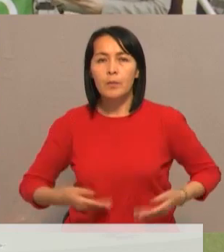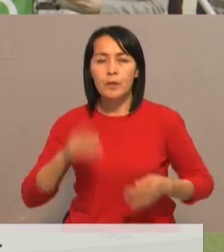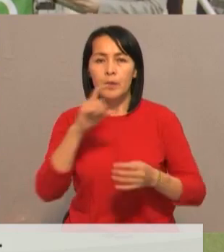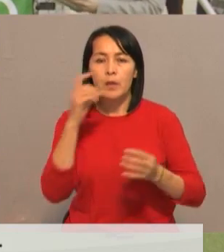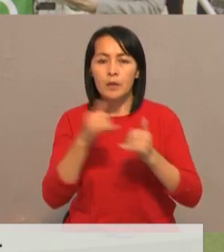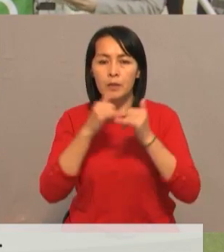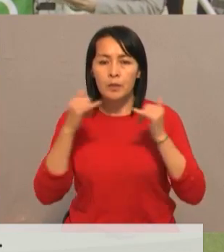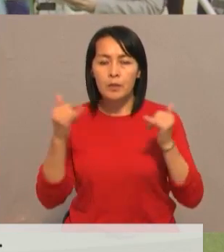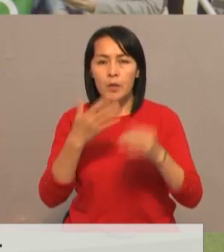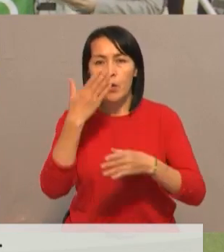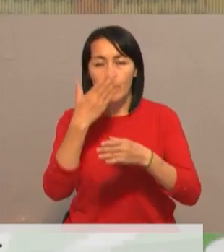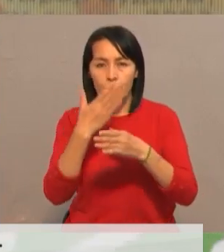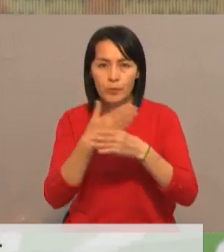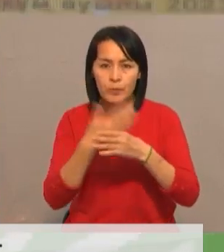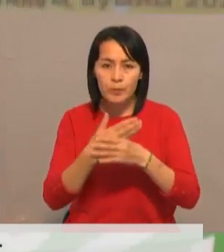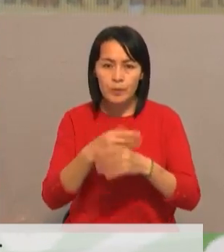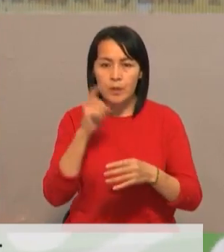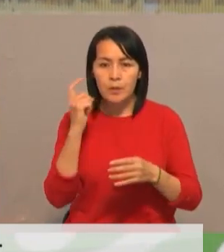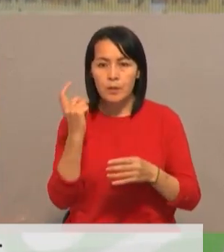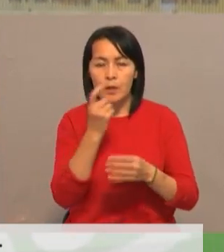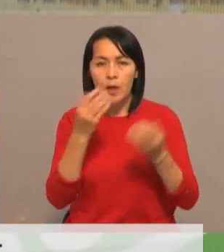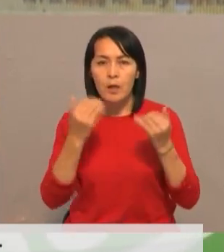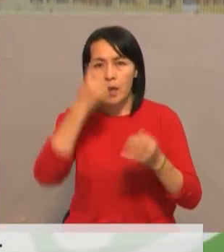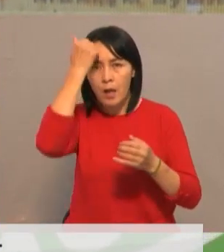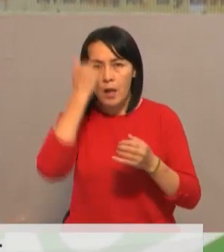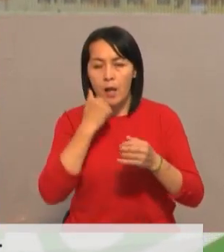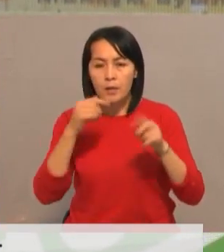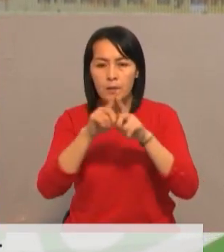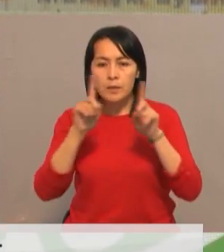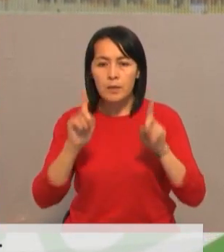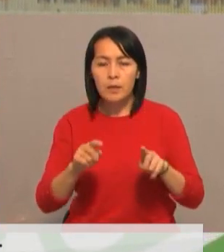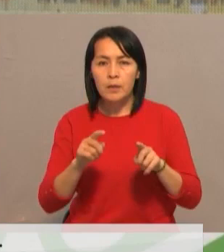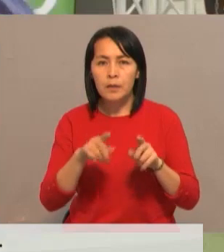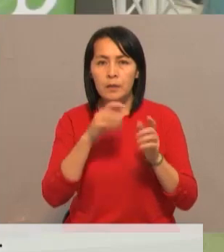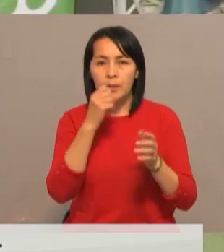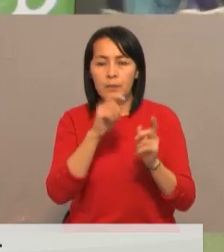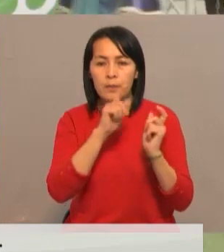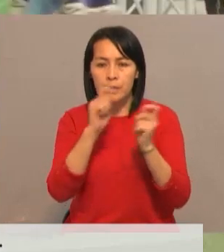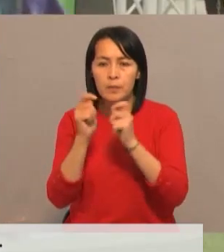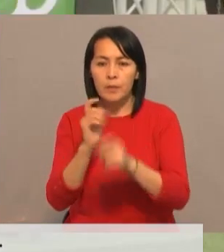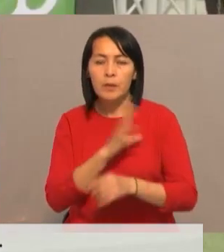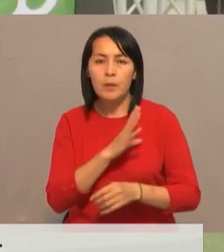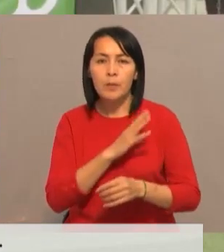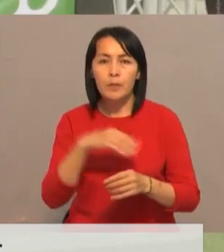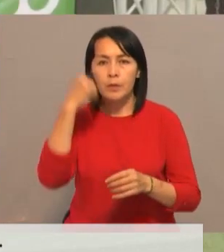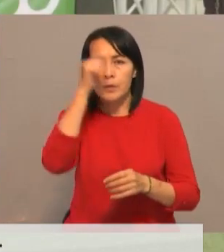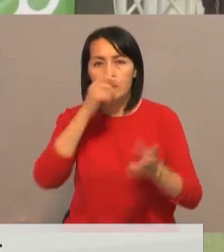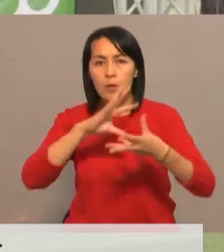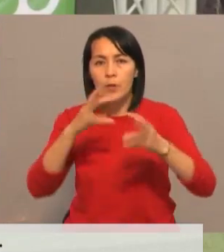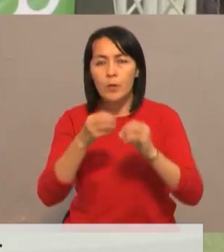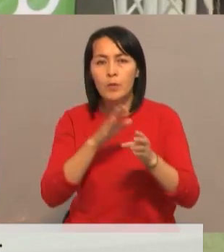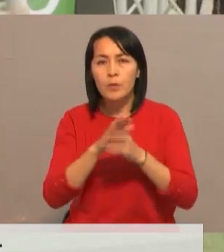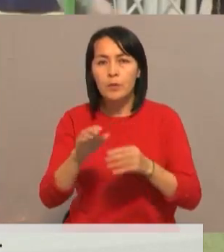экономикалық дамуына елеулі үлес қосқан шаруаларға арнайы алғыс хаттар табысталып, естелік сый сияпаттар ұсынылды. Жыл қорытындысы